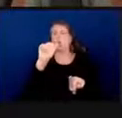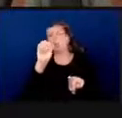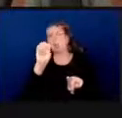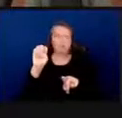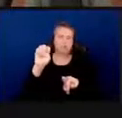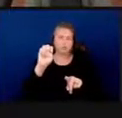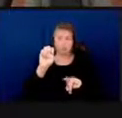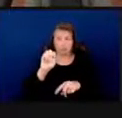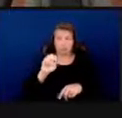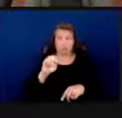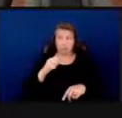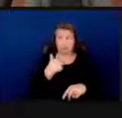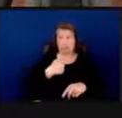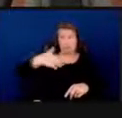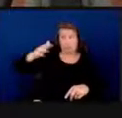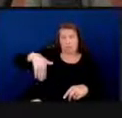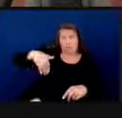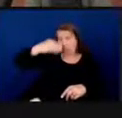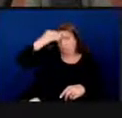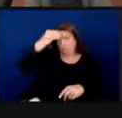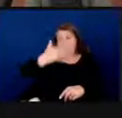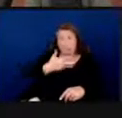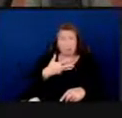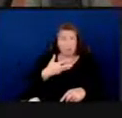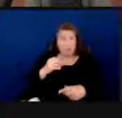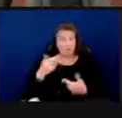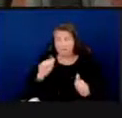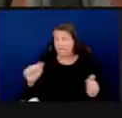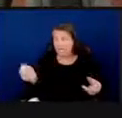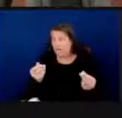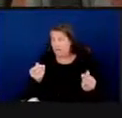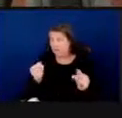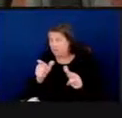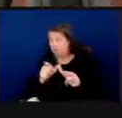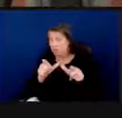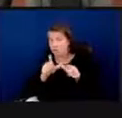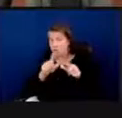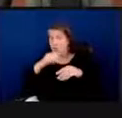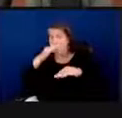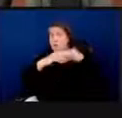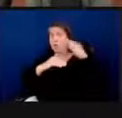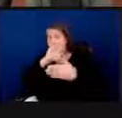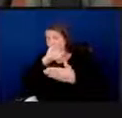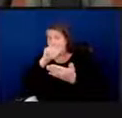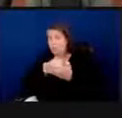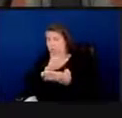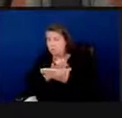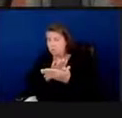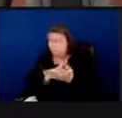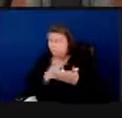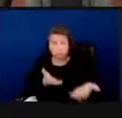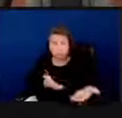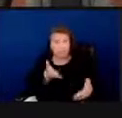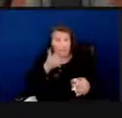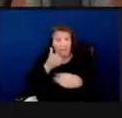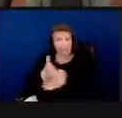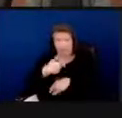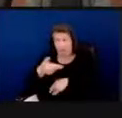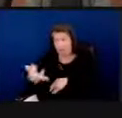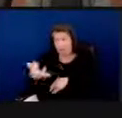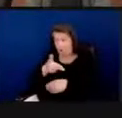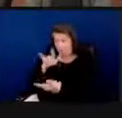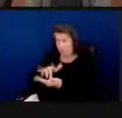la kuteua msimamizi wa mashule ya kati?